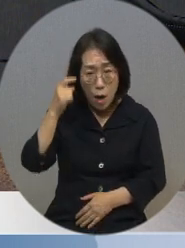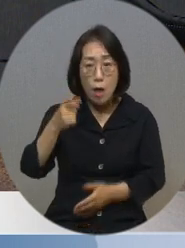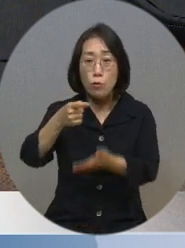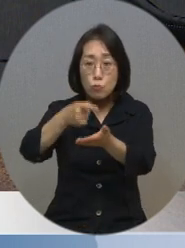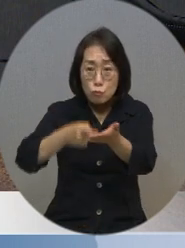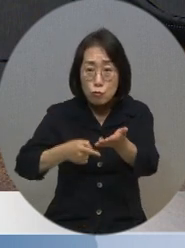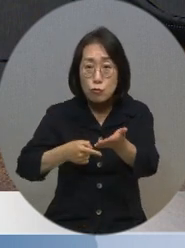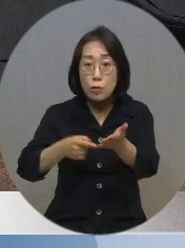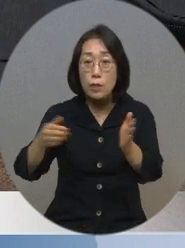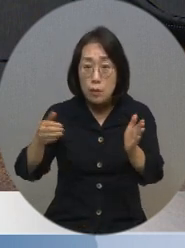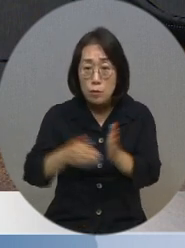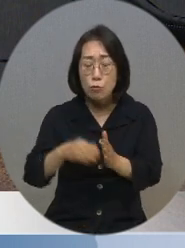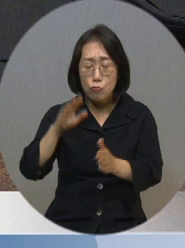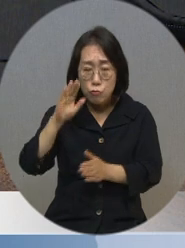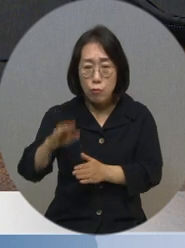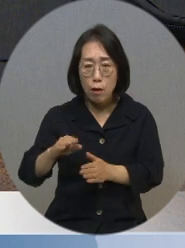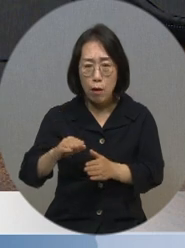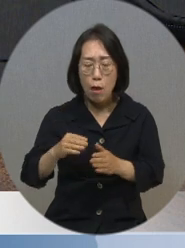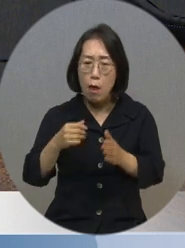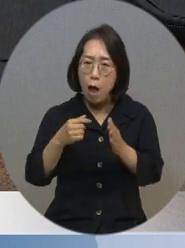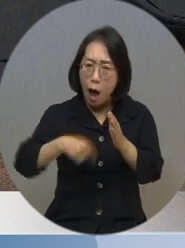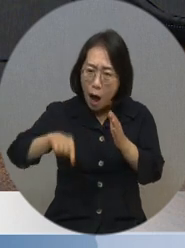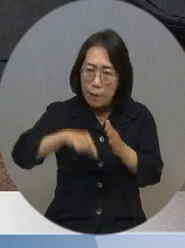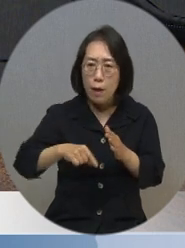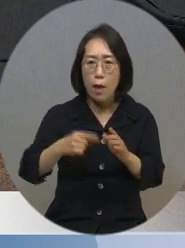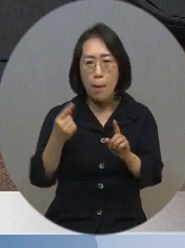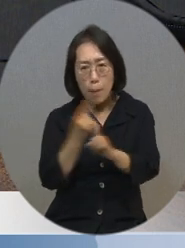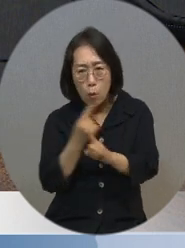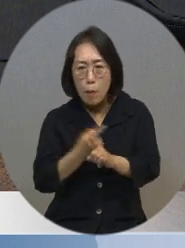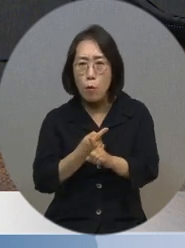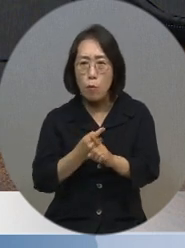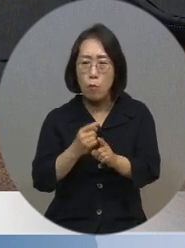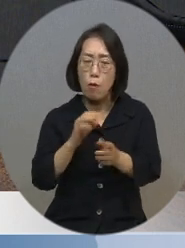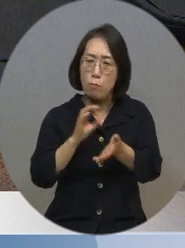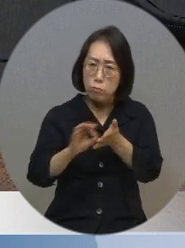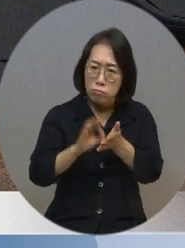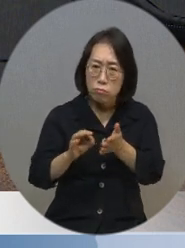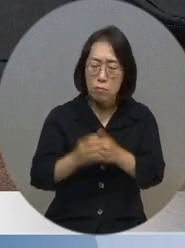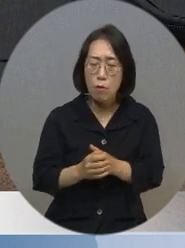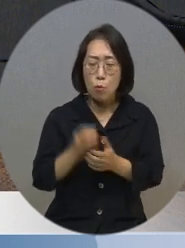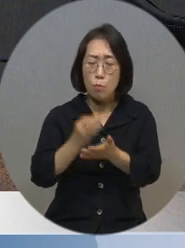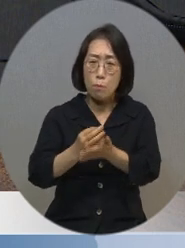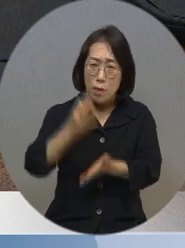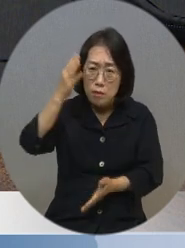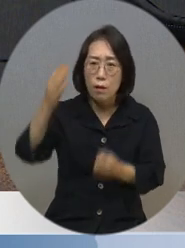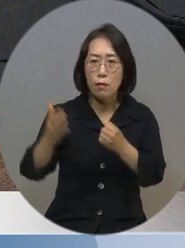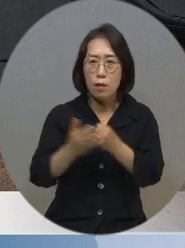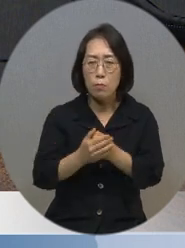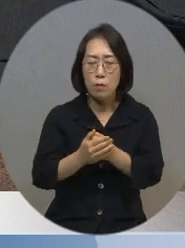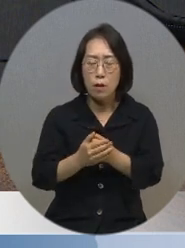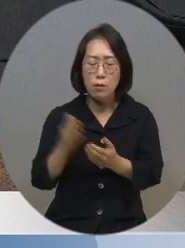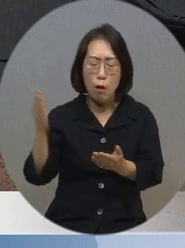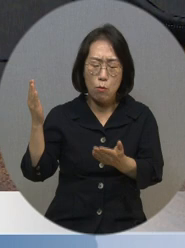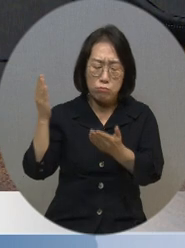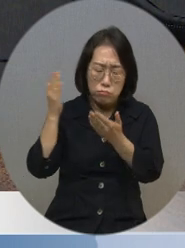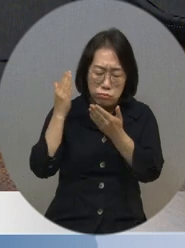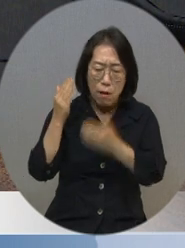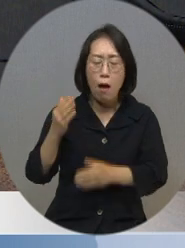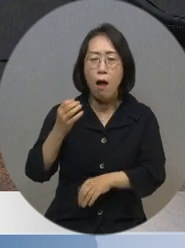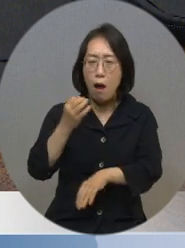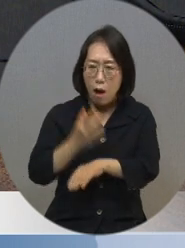수술은 주기적인 외부 장치 교체가 꼭 필요하지만 높은 비용에 어쩔 수 없이 다시 소리 없는 삶을 선택하게 된다는